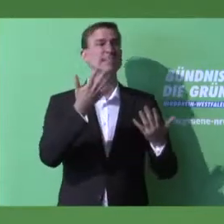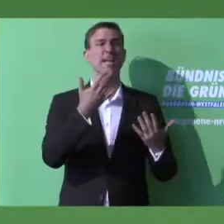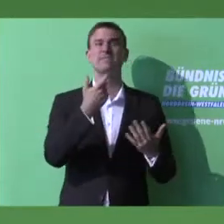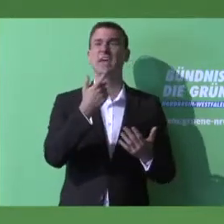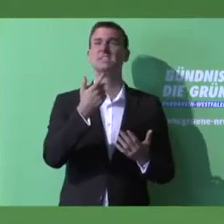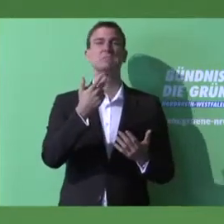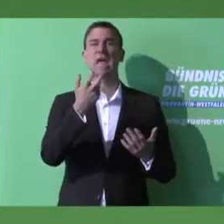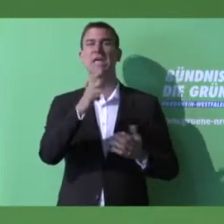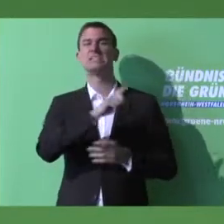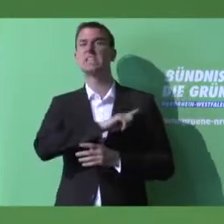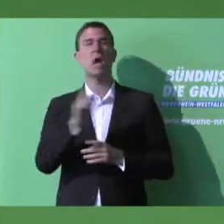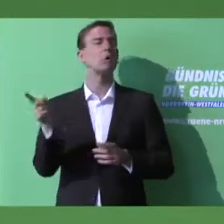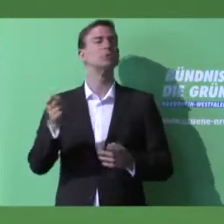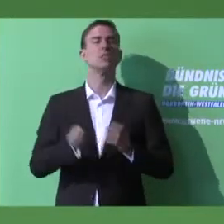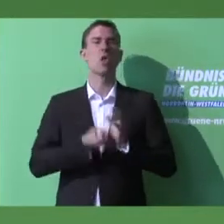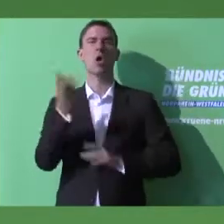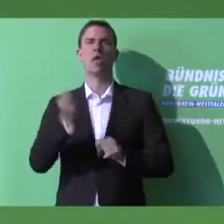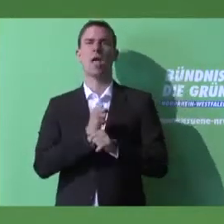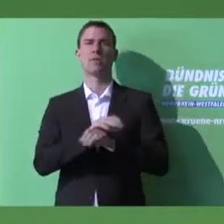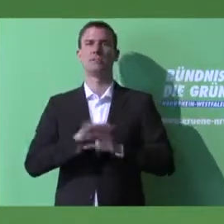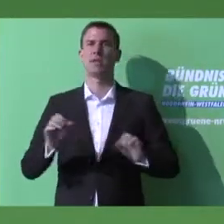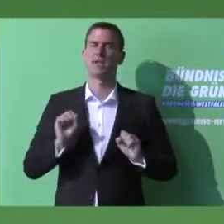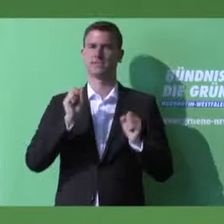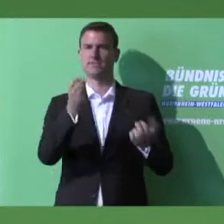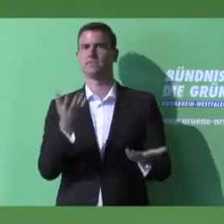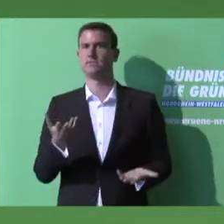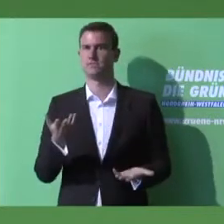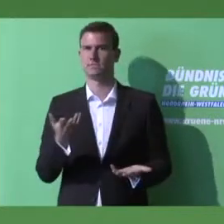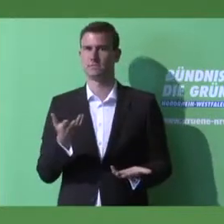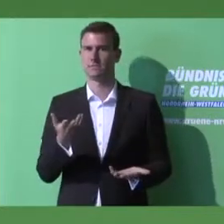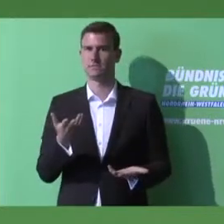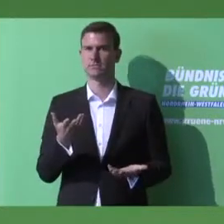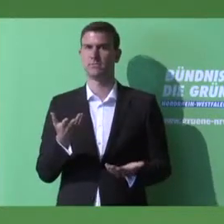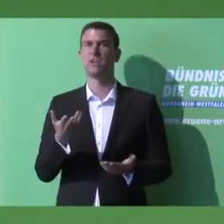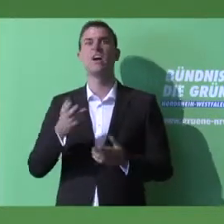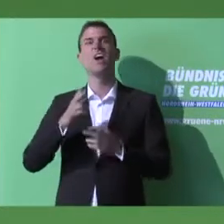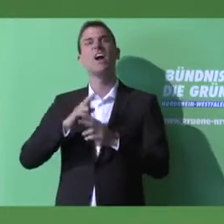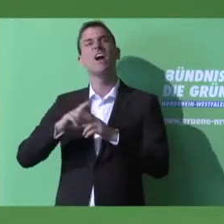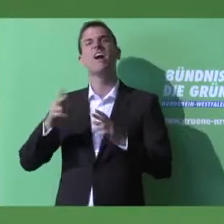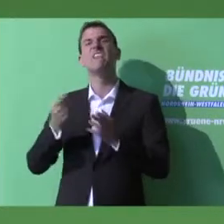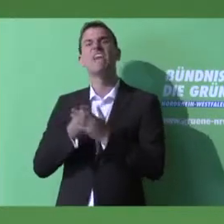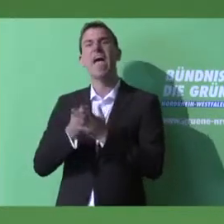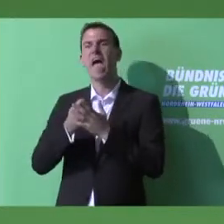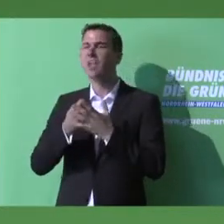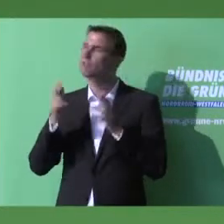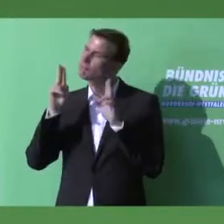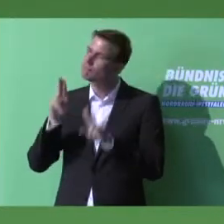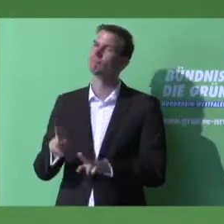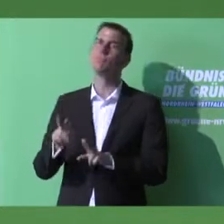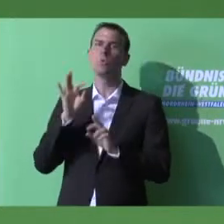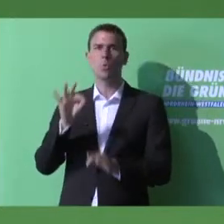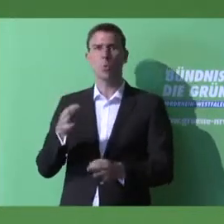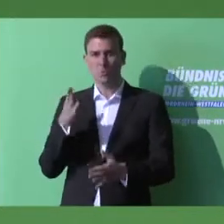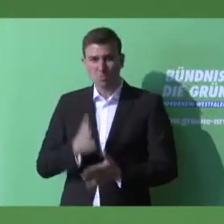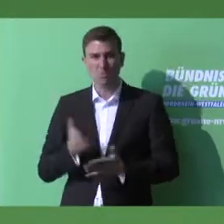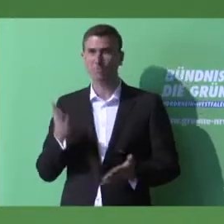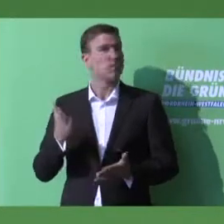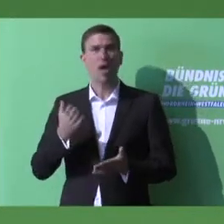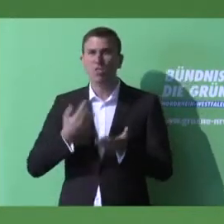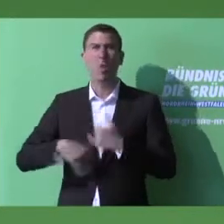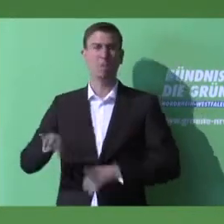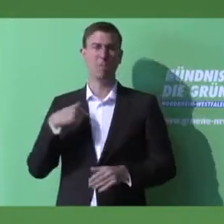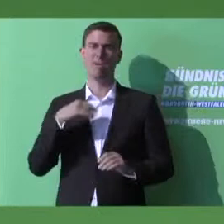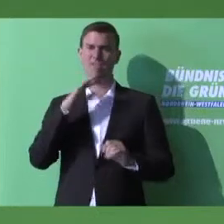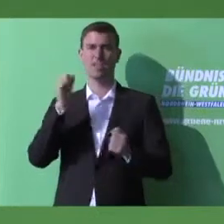neuen Arbeitsplätzen. Dafür schaffen wir nicht nur Wertschöpfung. Und ich habe mich sehr gefreut diese Woche, dass es